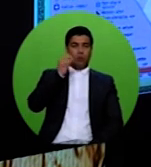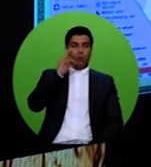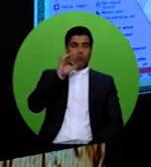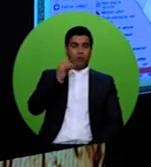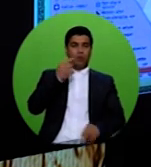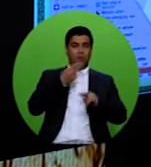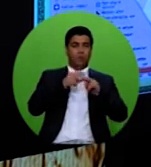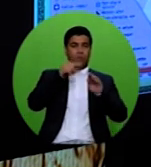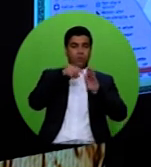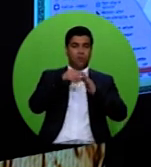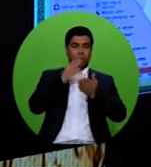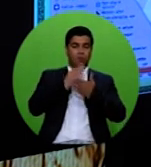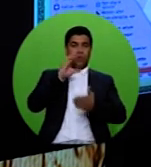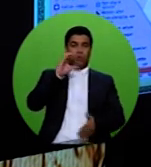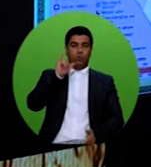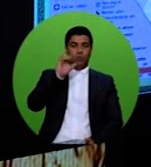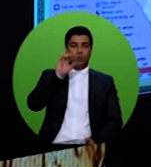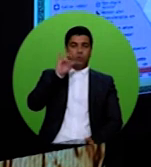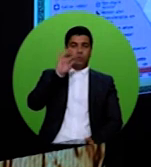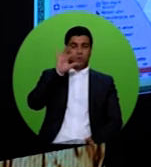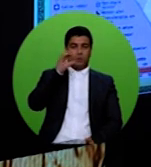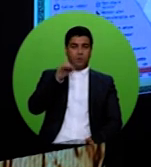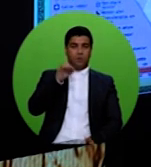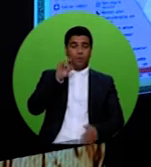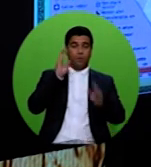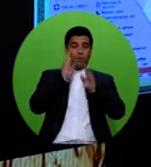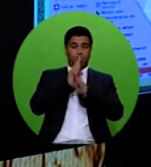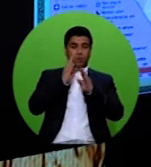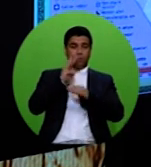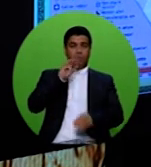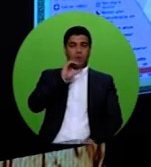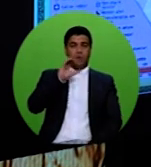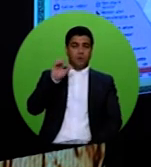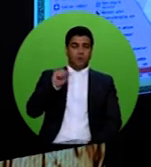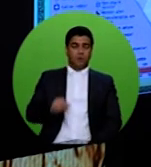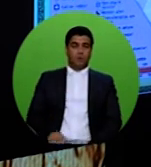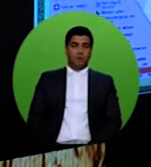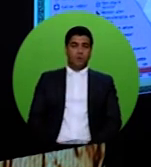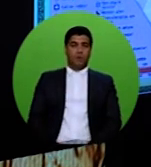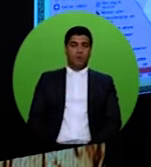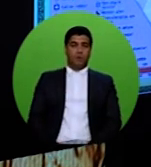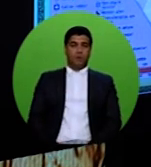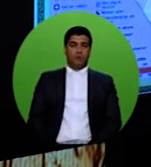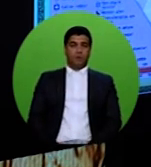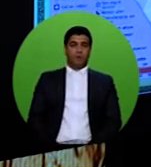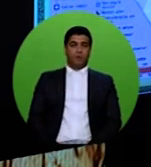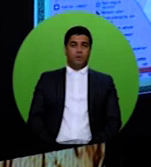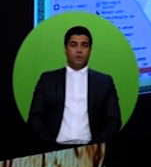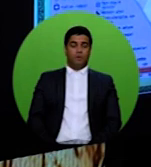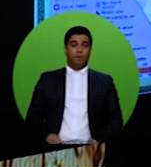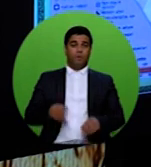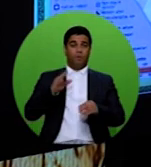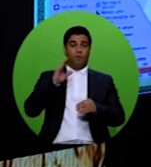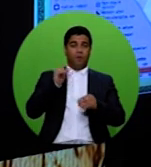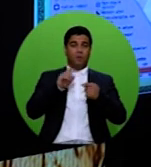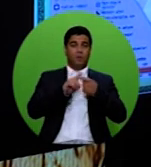где расположены субтропические воздушные массы. А значит, ребята,